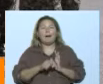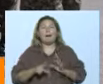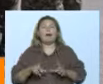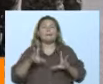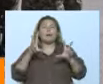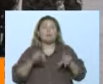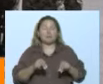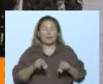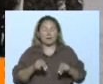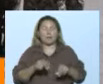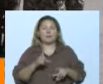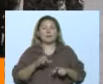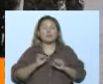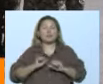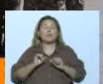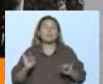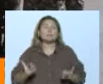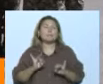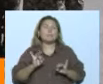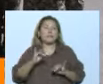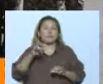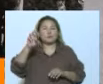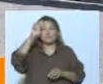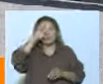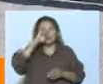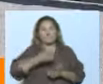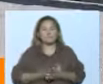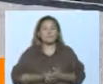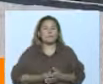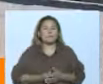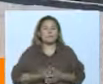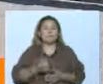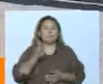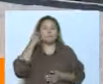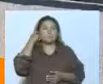дав клятву служить народу и защищать интересы государства.